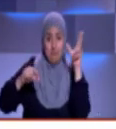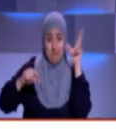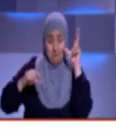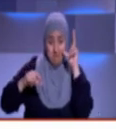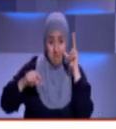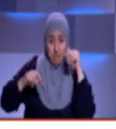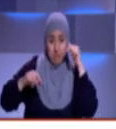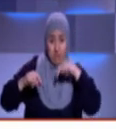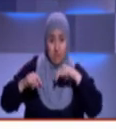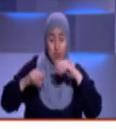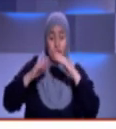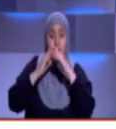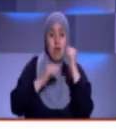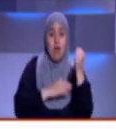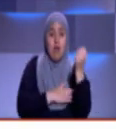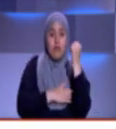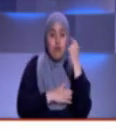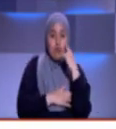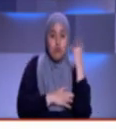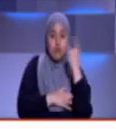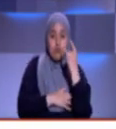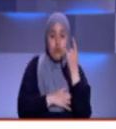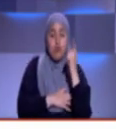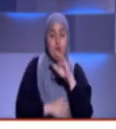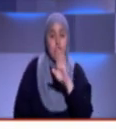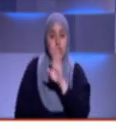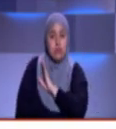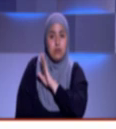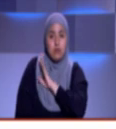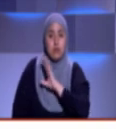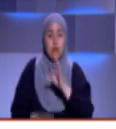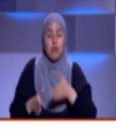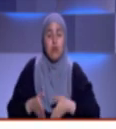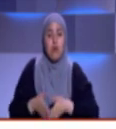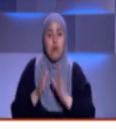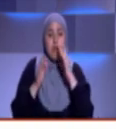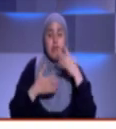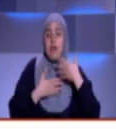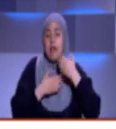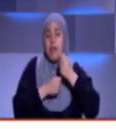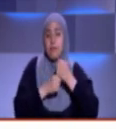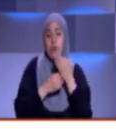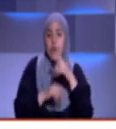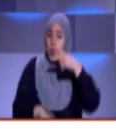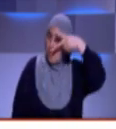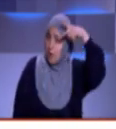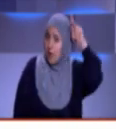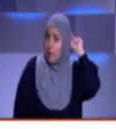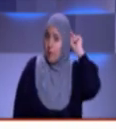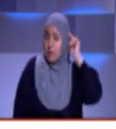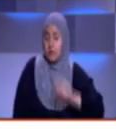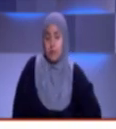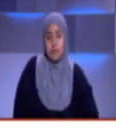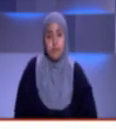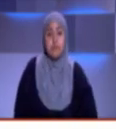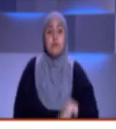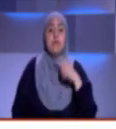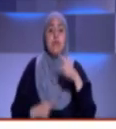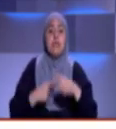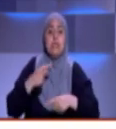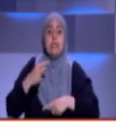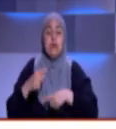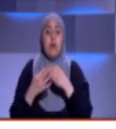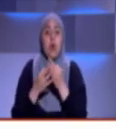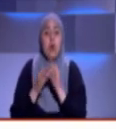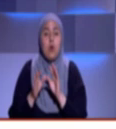أبطال الشرطة بالأمس ورجال قطاع الأمن الوطني. الحقيقة أن تتبع هذه